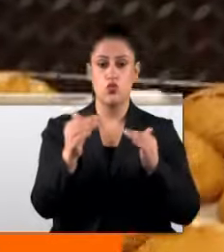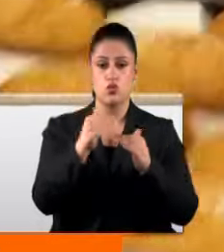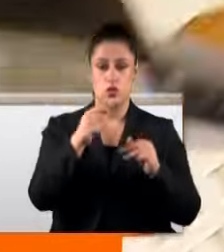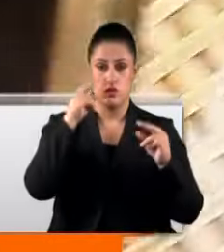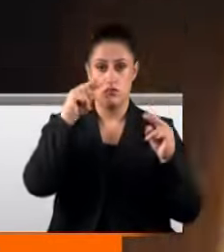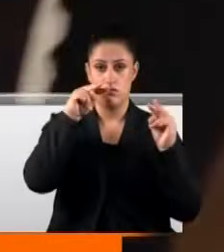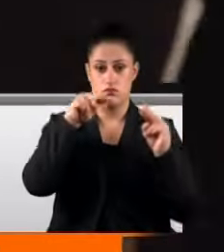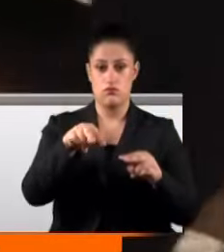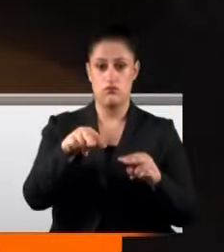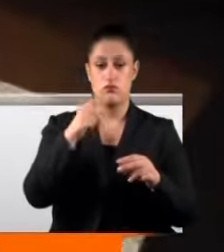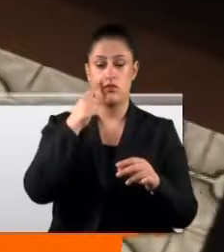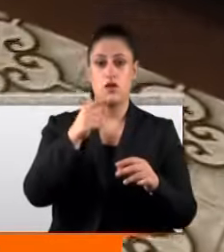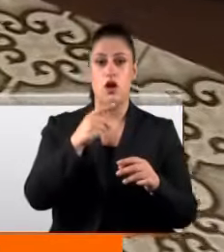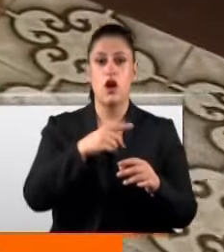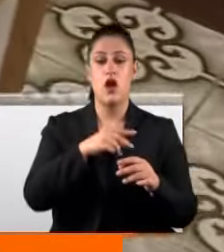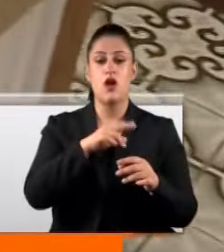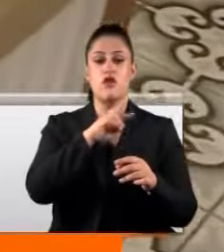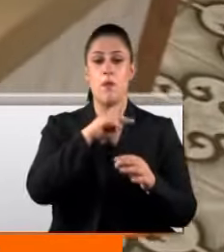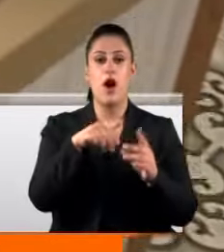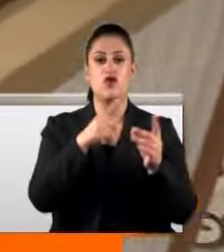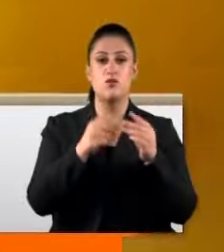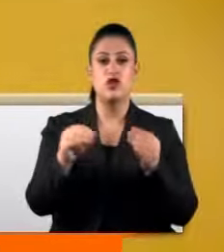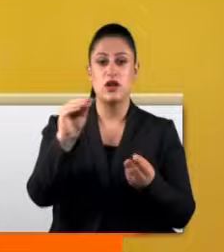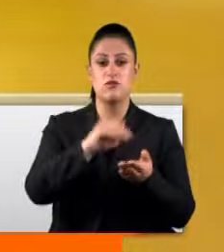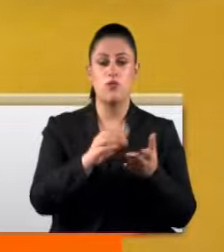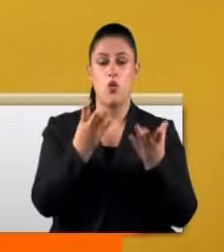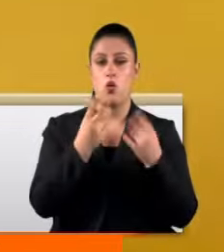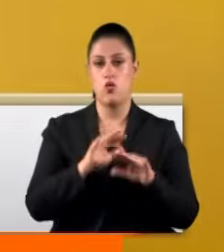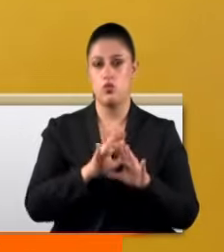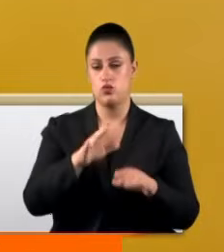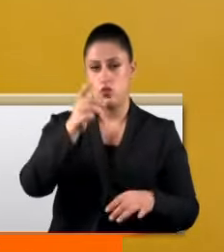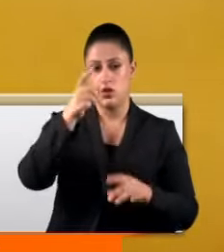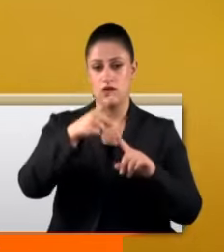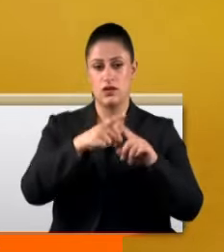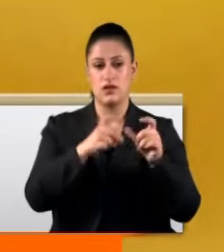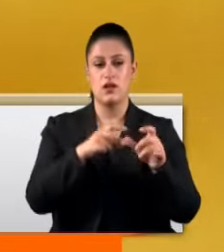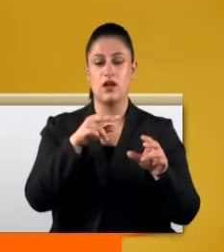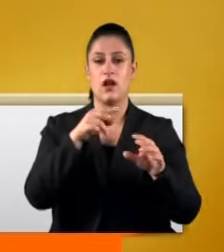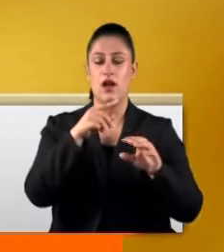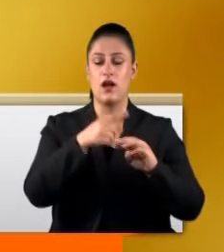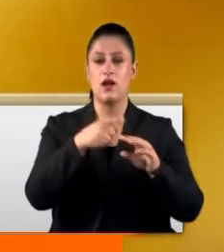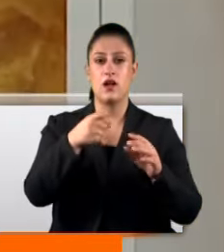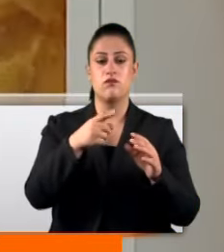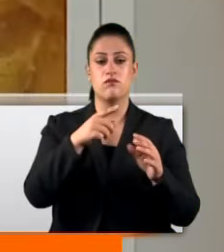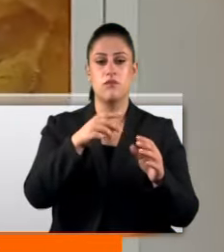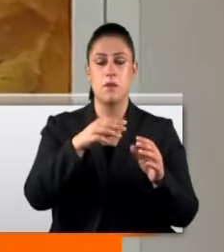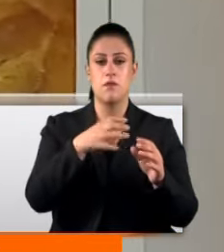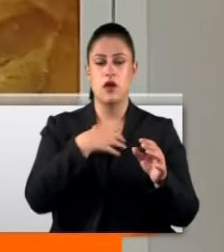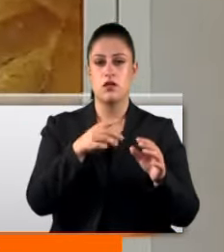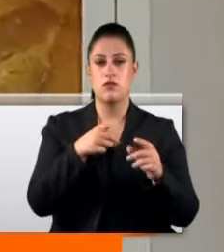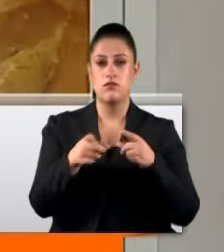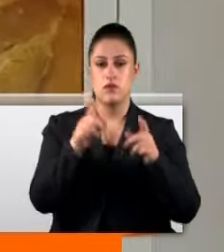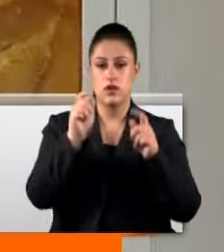gözle görülür bir şekilde yabancı madde konulamayacak. Türk Standartları Enstitüsü belirledi yeni kriterleri.